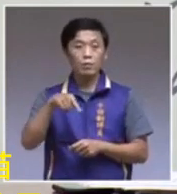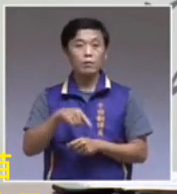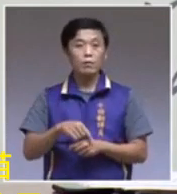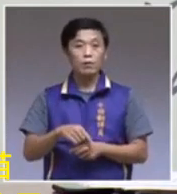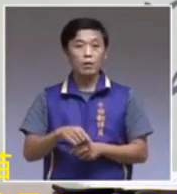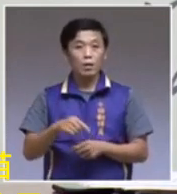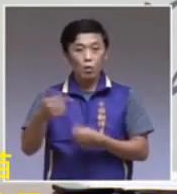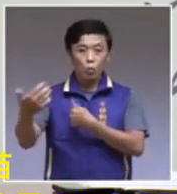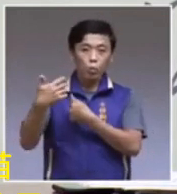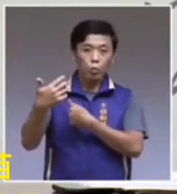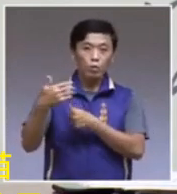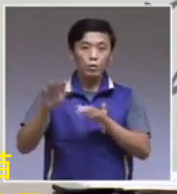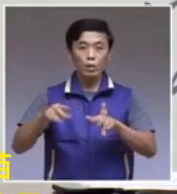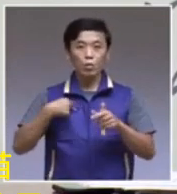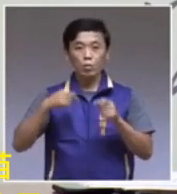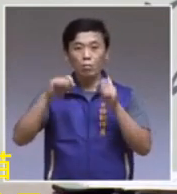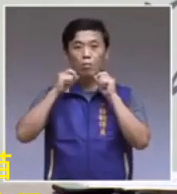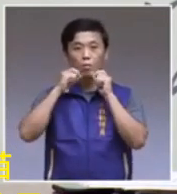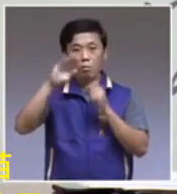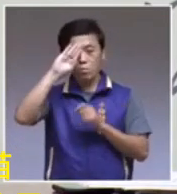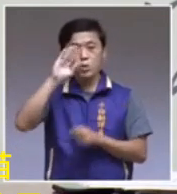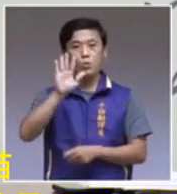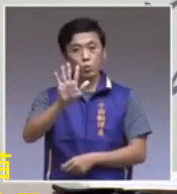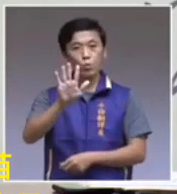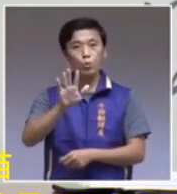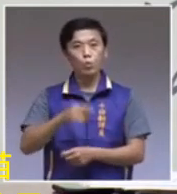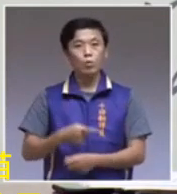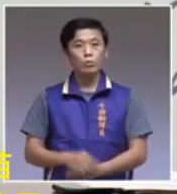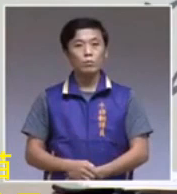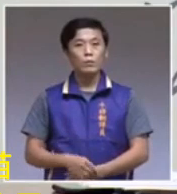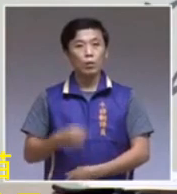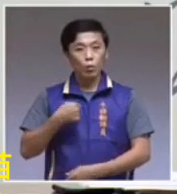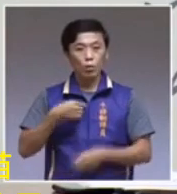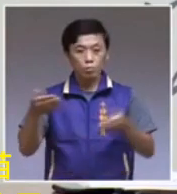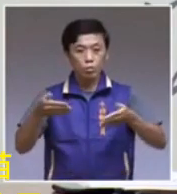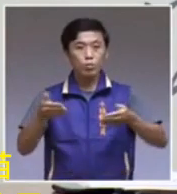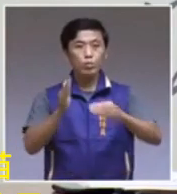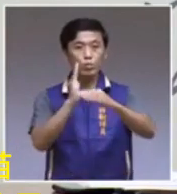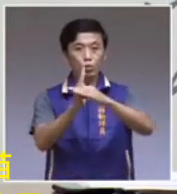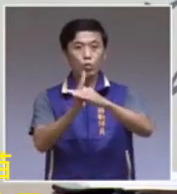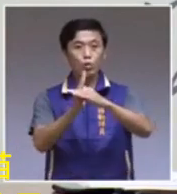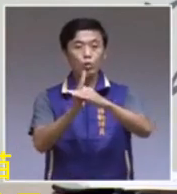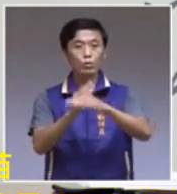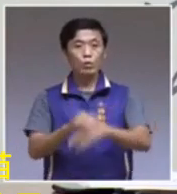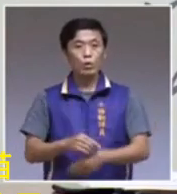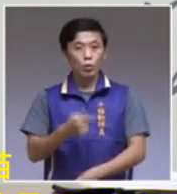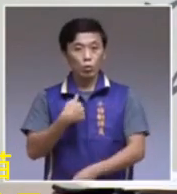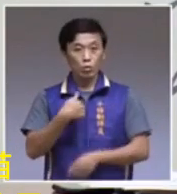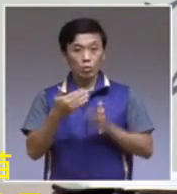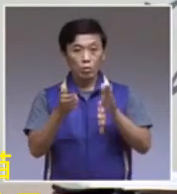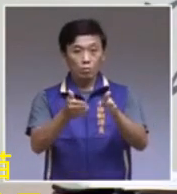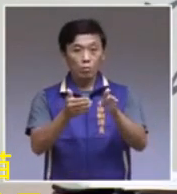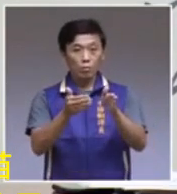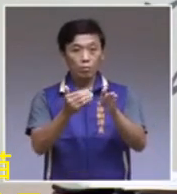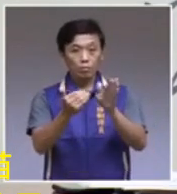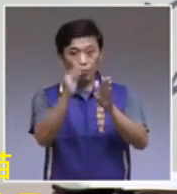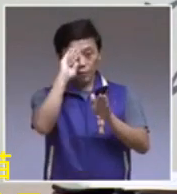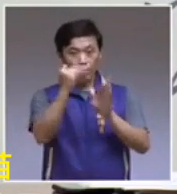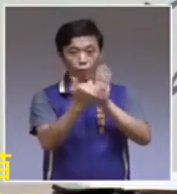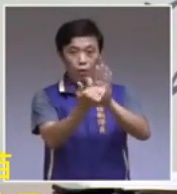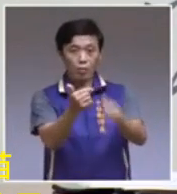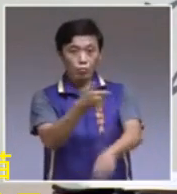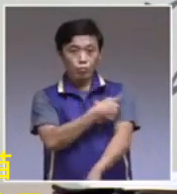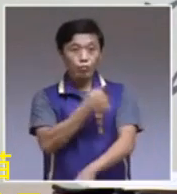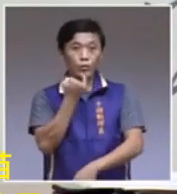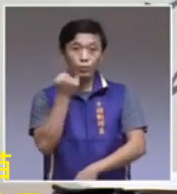哎，我目前有癌症，那而且我有在治疗，那我能不能施打？那原则上癌